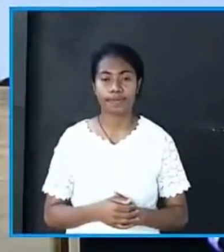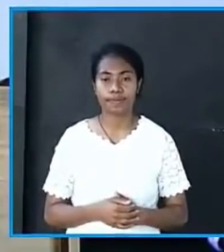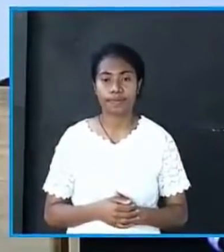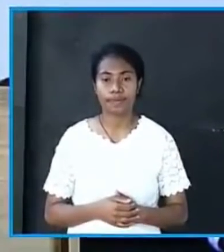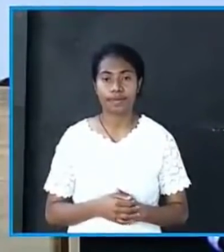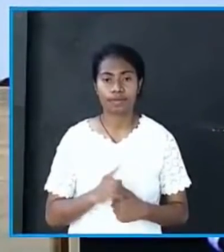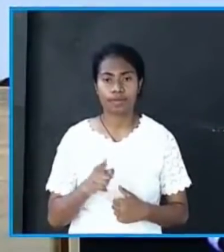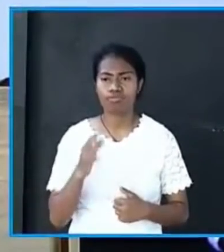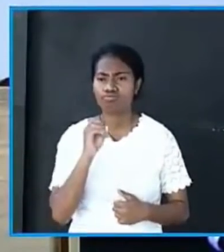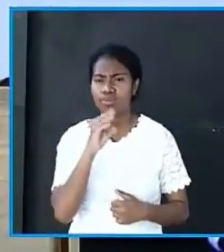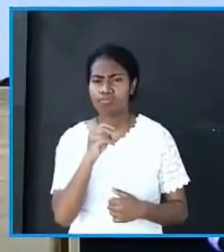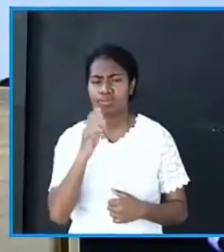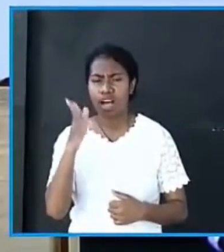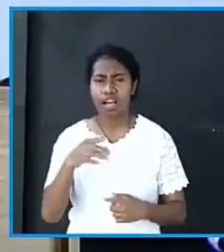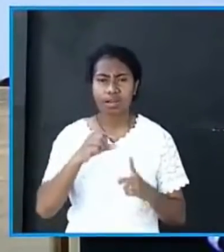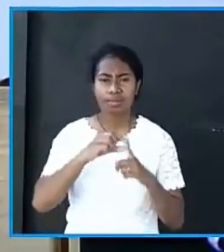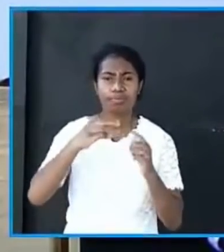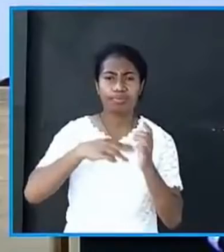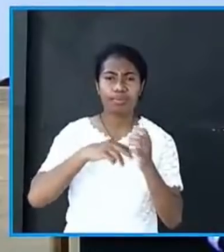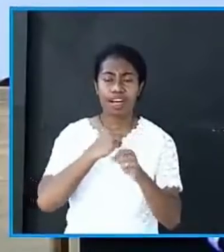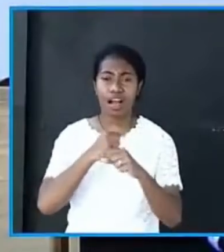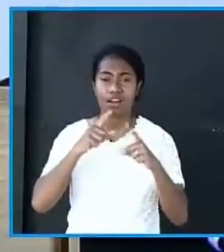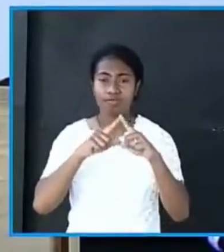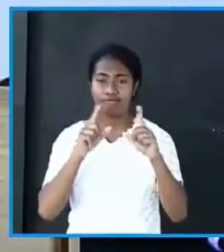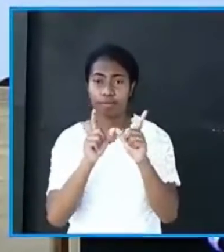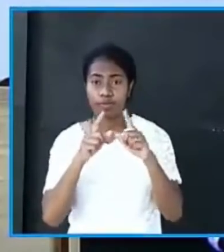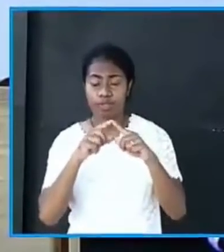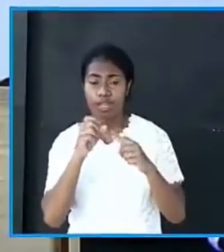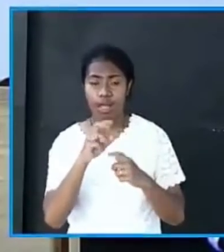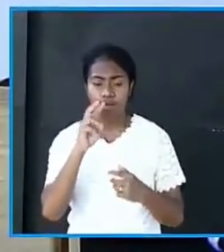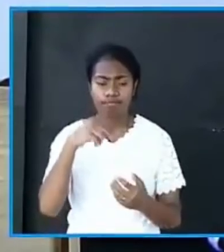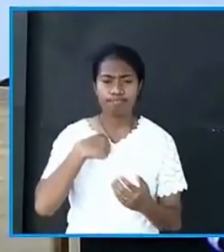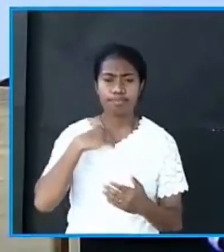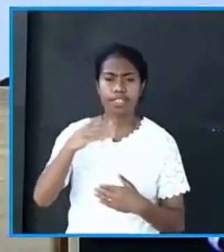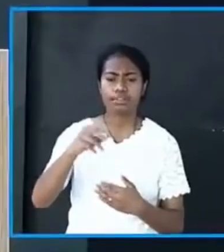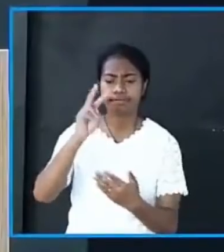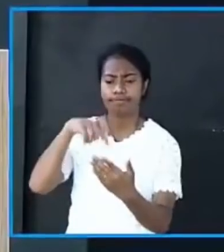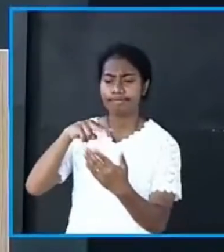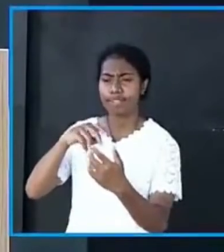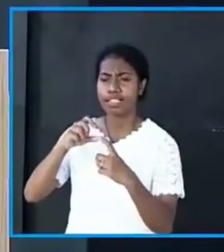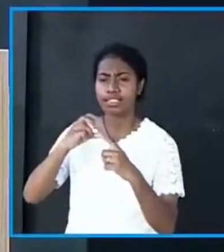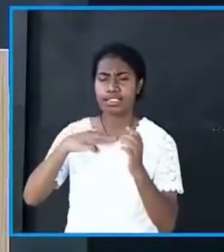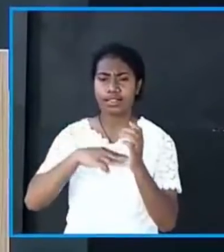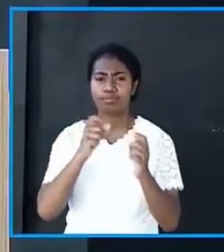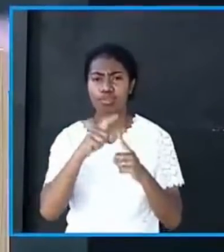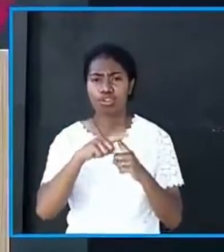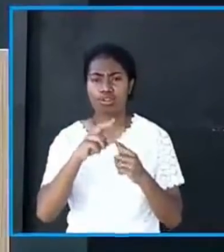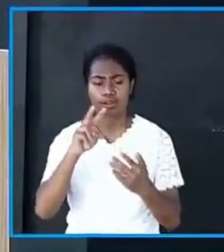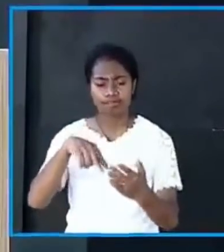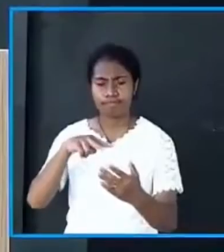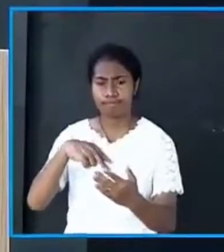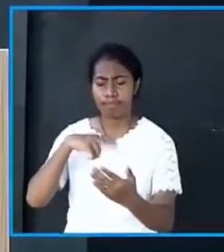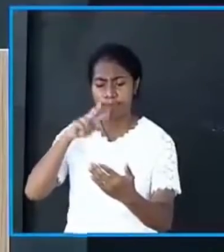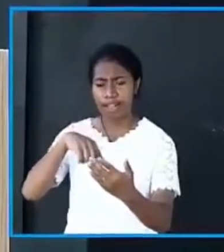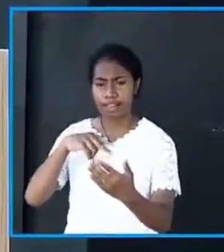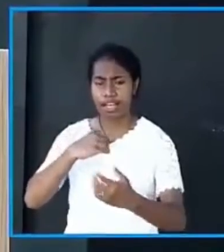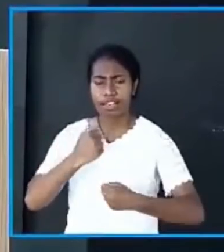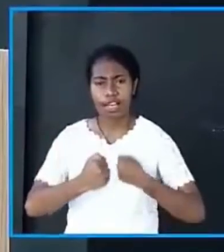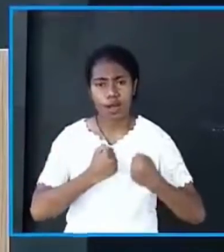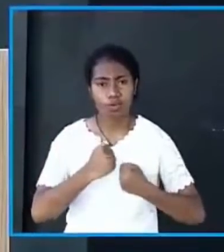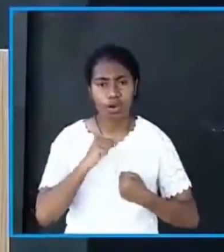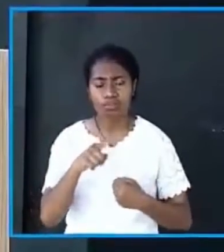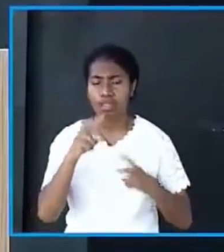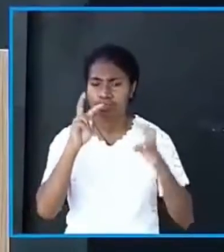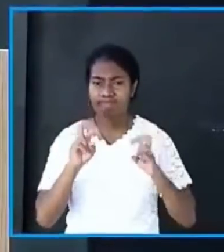hei pemanas Pergilah kepada semut Lihatlah punya dan jadilah bijak berarti manusia juga harus belajar dari